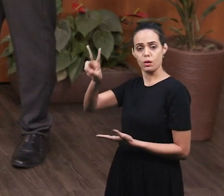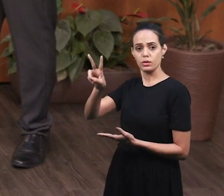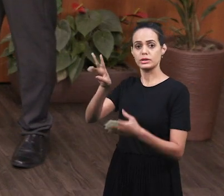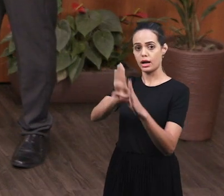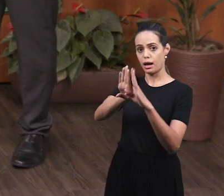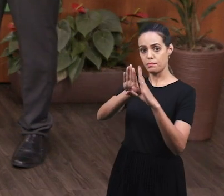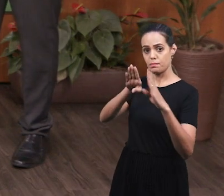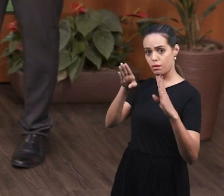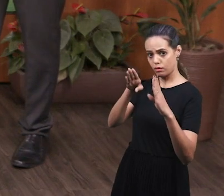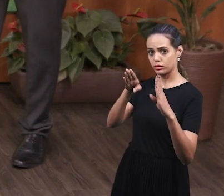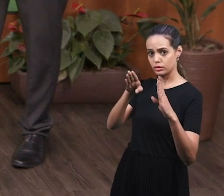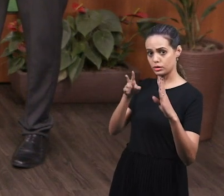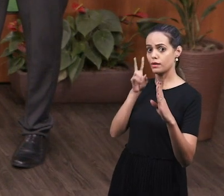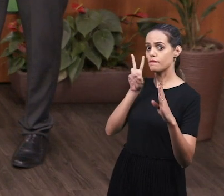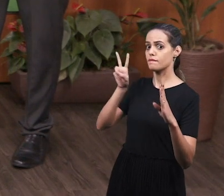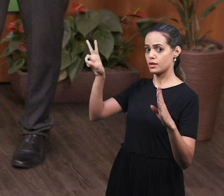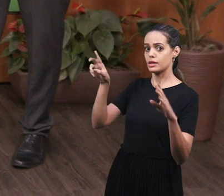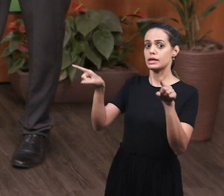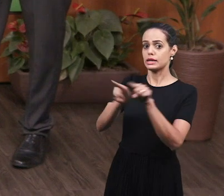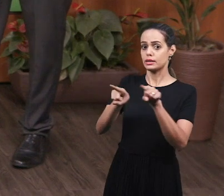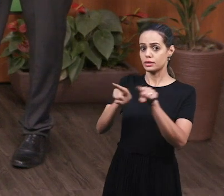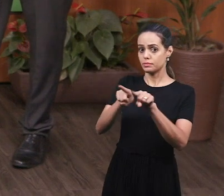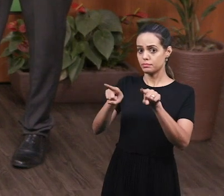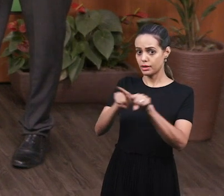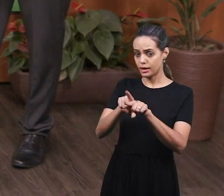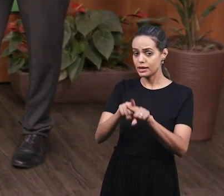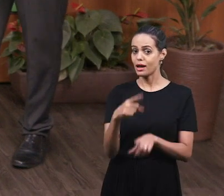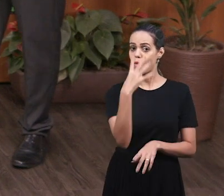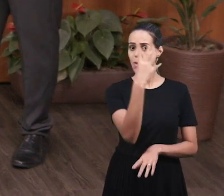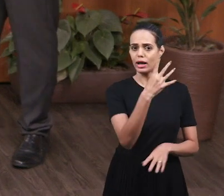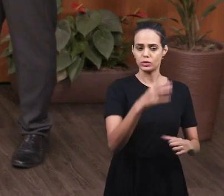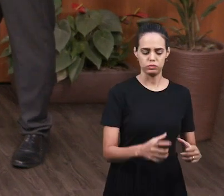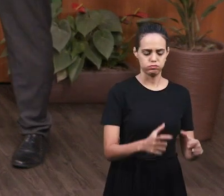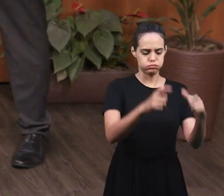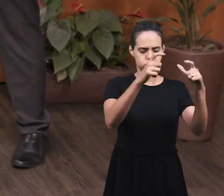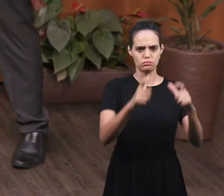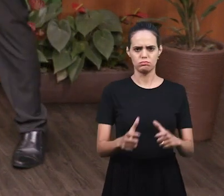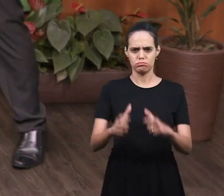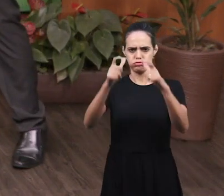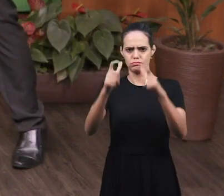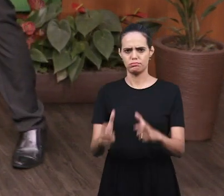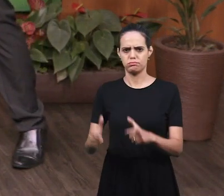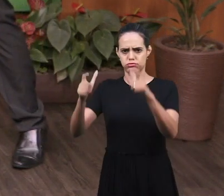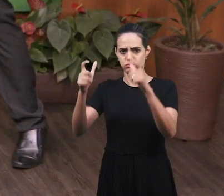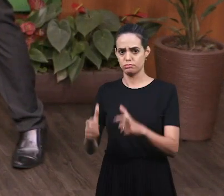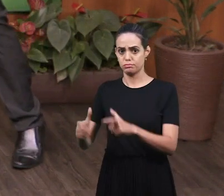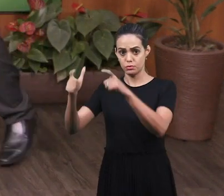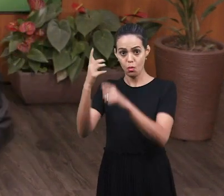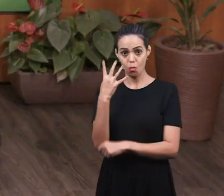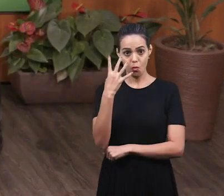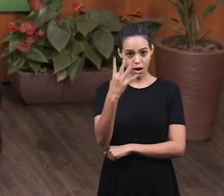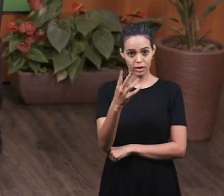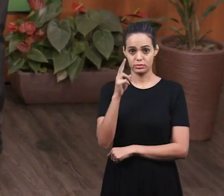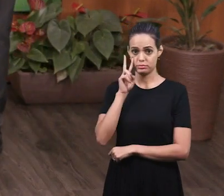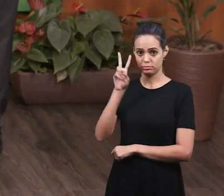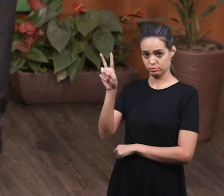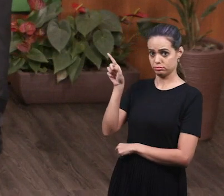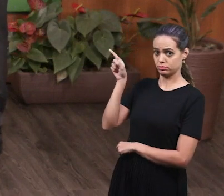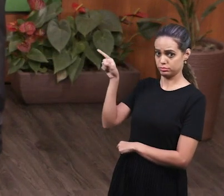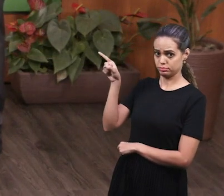porte du parvis et ses 4 colonnes. Comme se trouve ici le